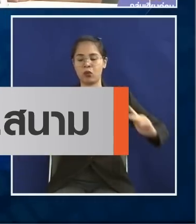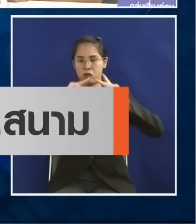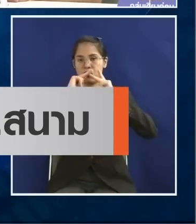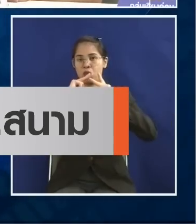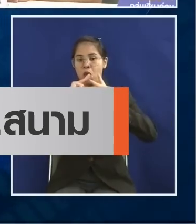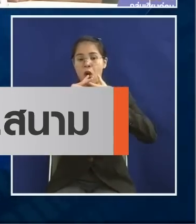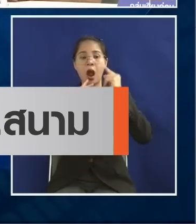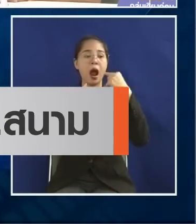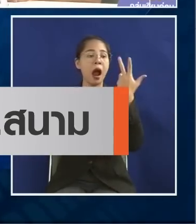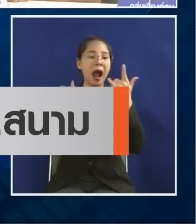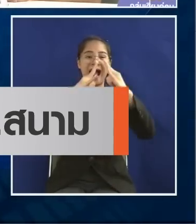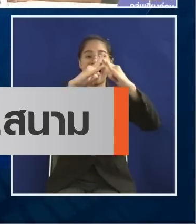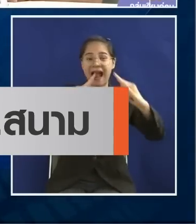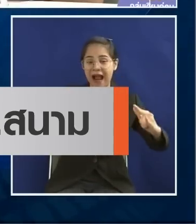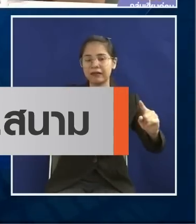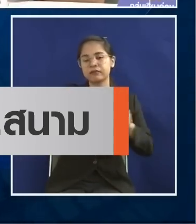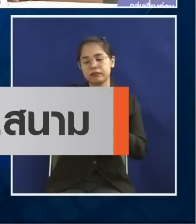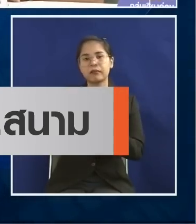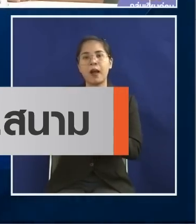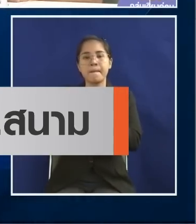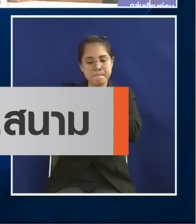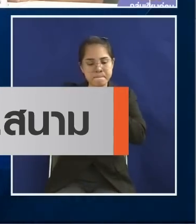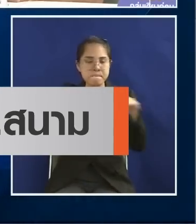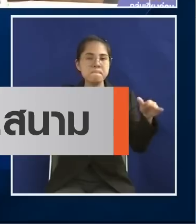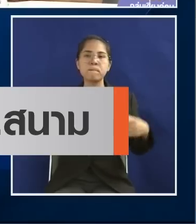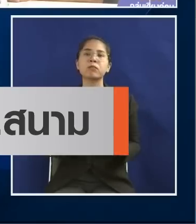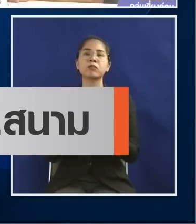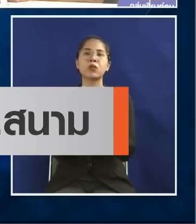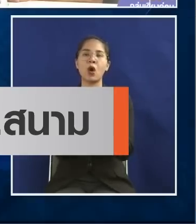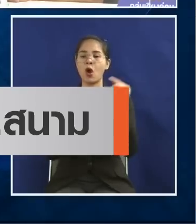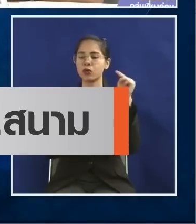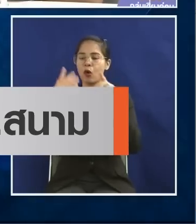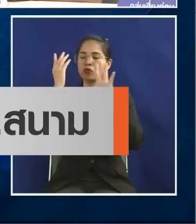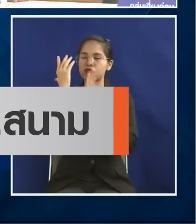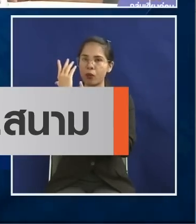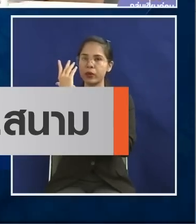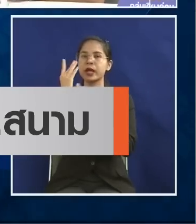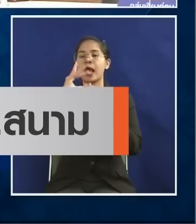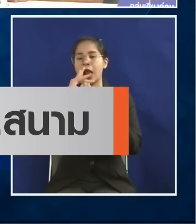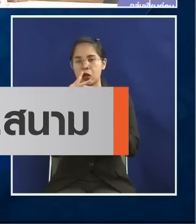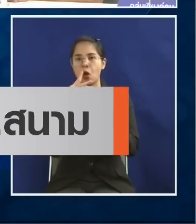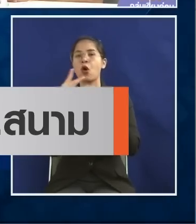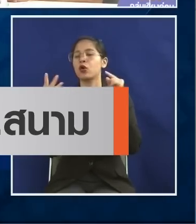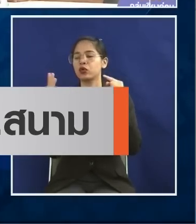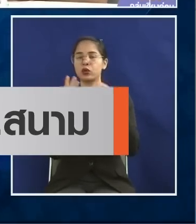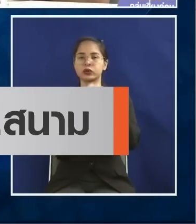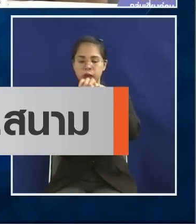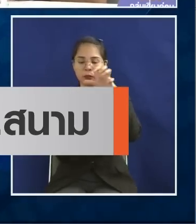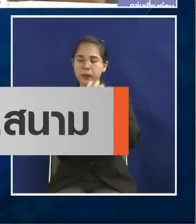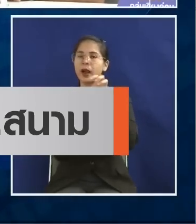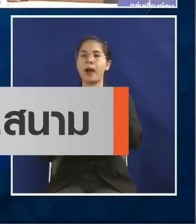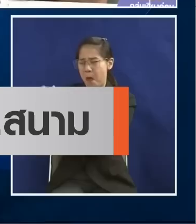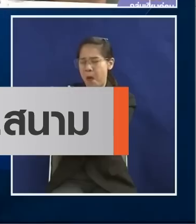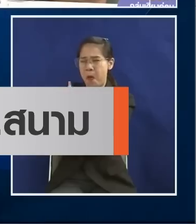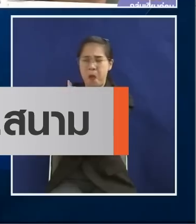จะนำผู้ป่วยทุกคนเข้าสู่ระบบโดยเร็วที่สุดอันนี้หมายถึงคนที่ยังคงค้างอยู่นะฮะคือตรวจว่าพบติดโควิด -19 แล้ว